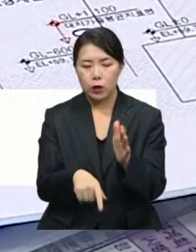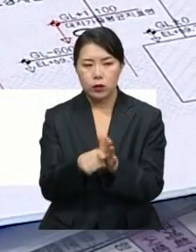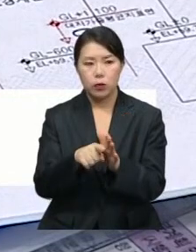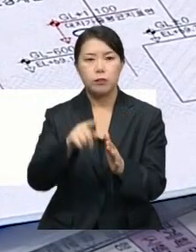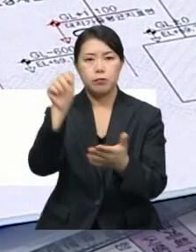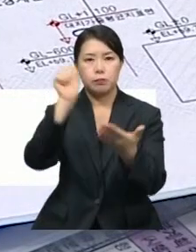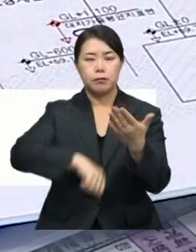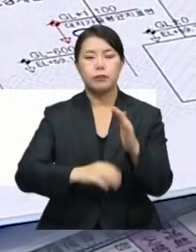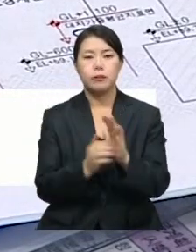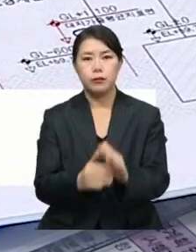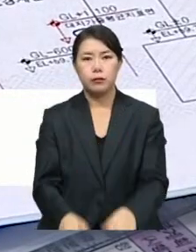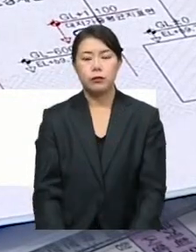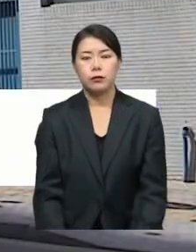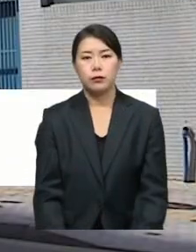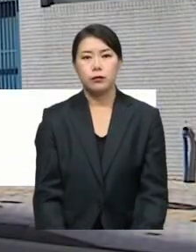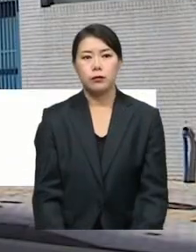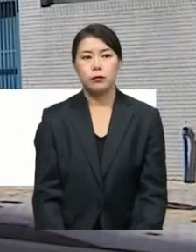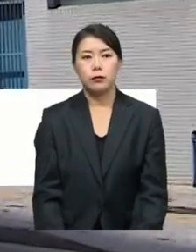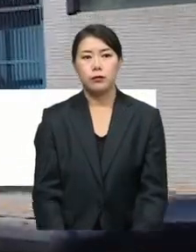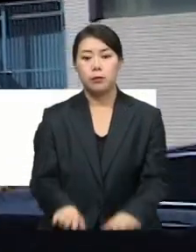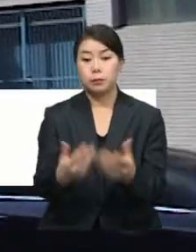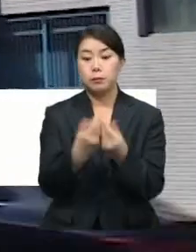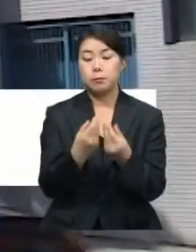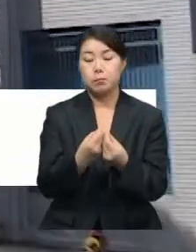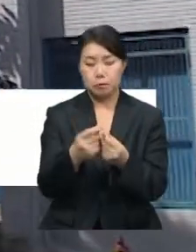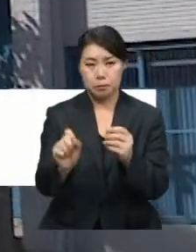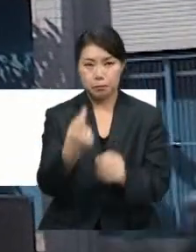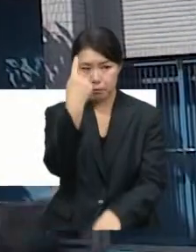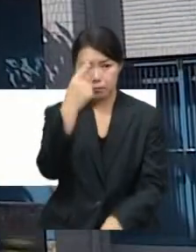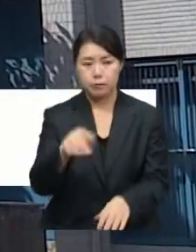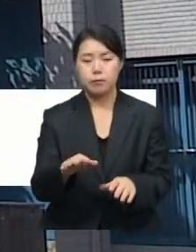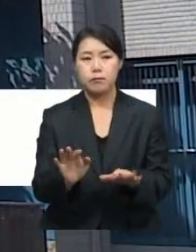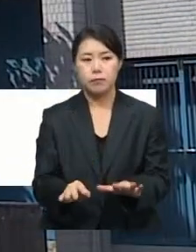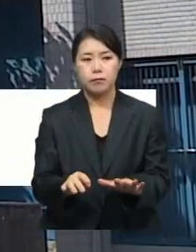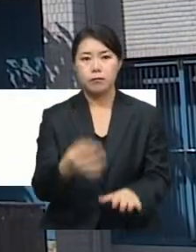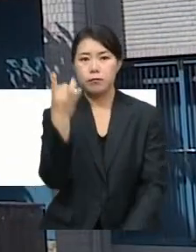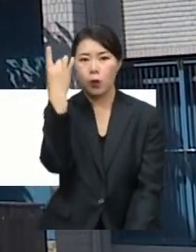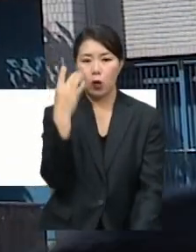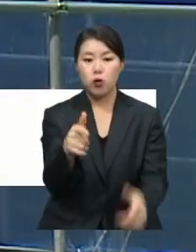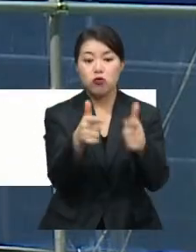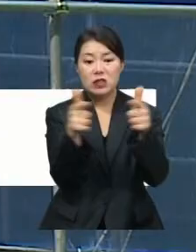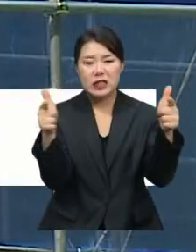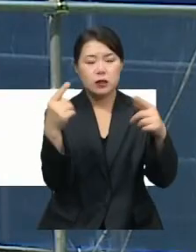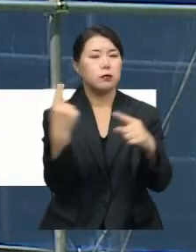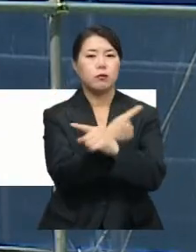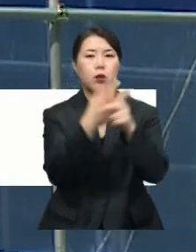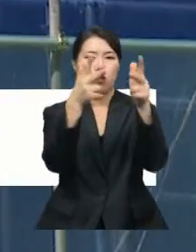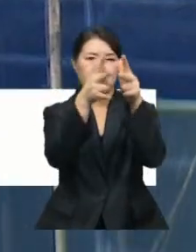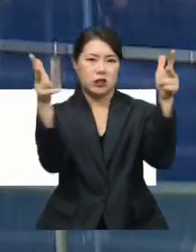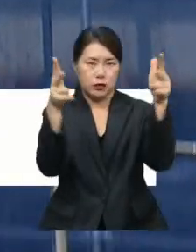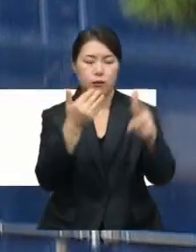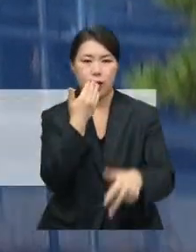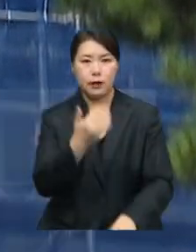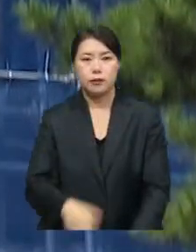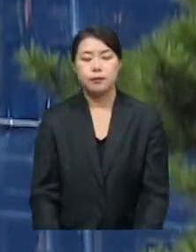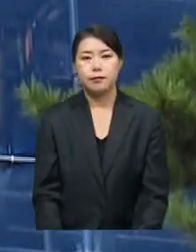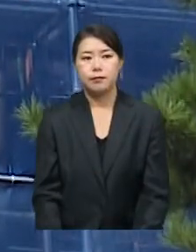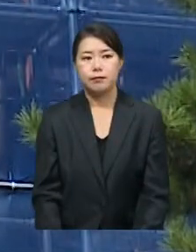중구의 설명입니다. 이번 사례를 통해 이 건축물은 기존 6층에서 7층으로 높아질 수 있게